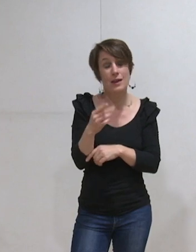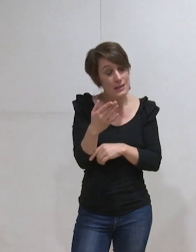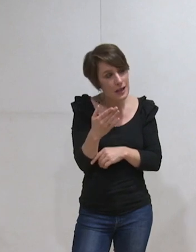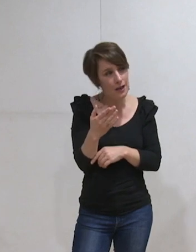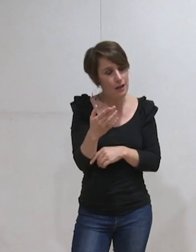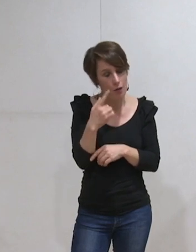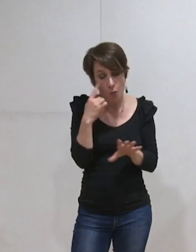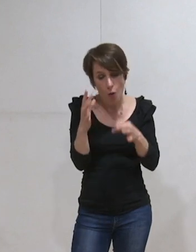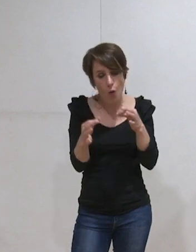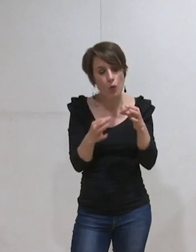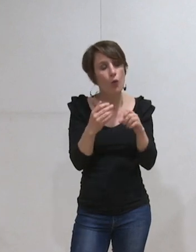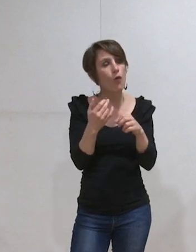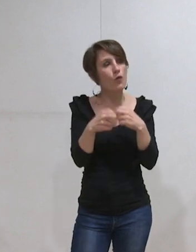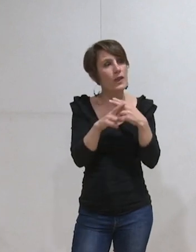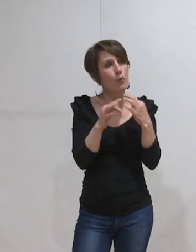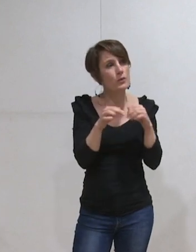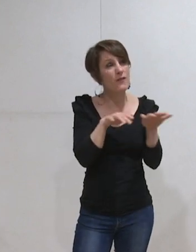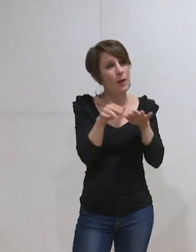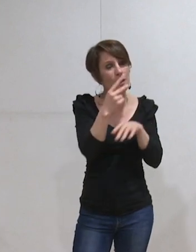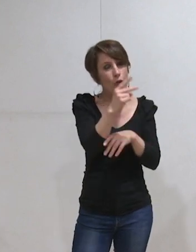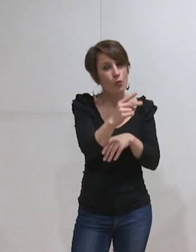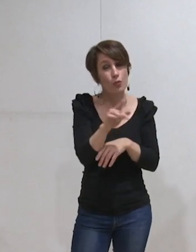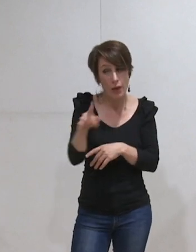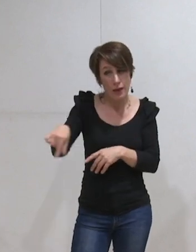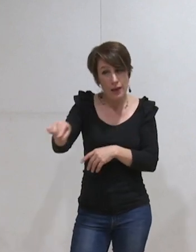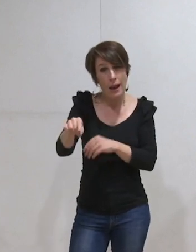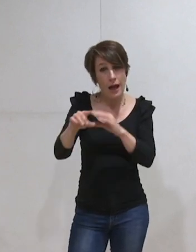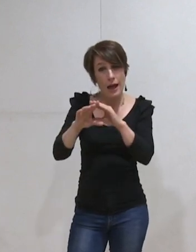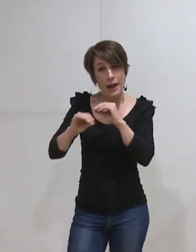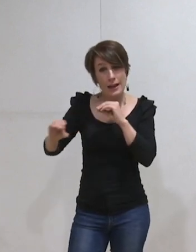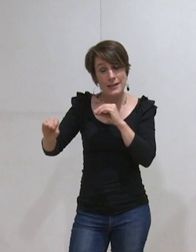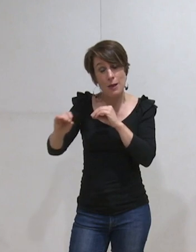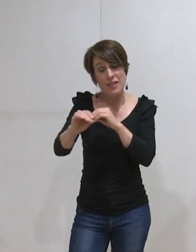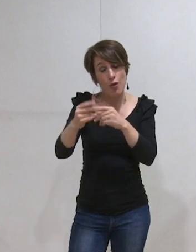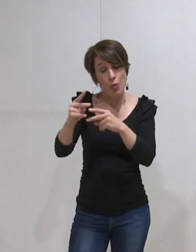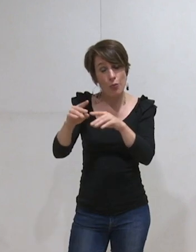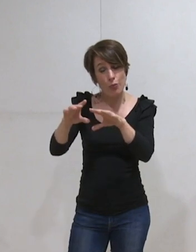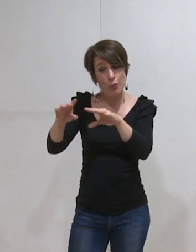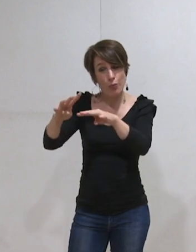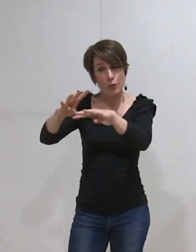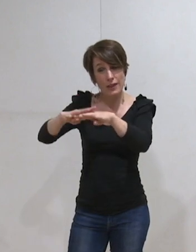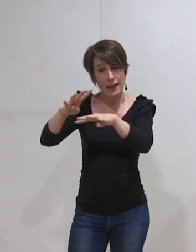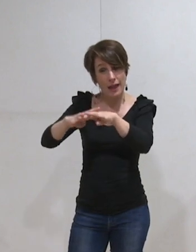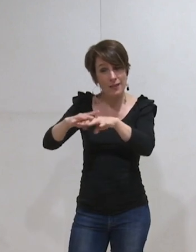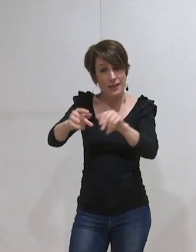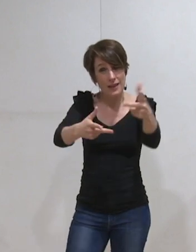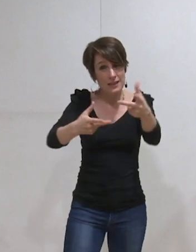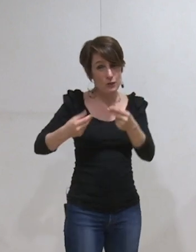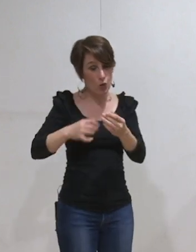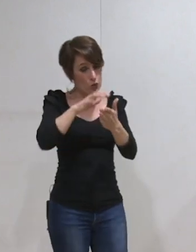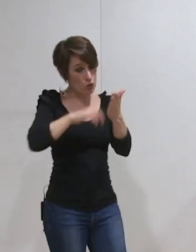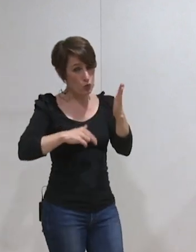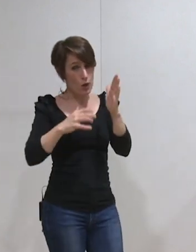en tête tout de même que les habitants du quartier ont reçu de votre part un projet de charte de fonctionnement du